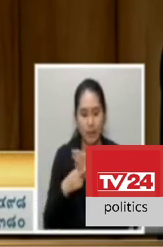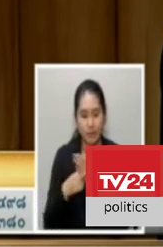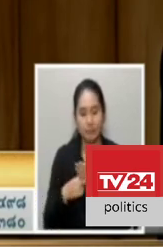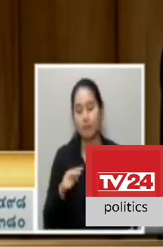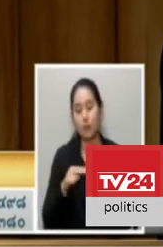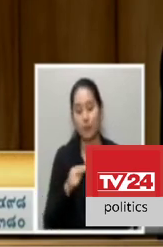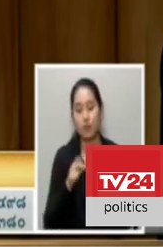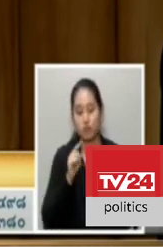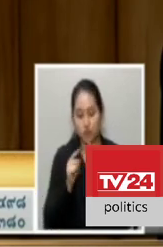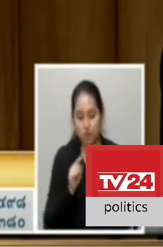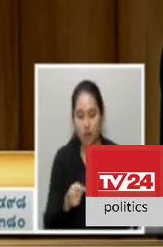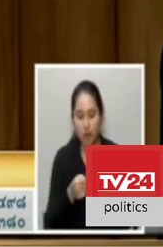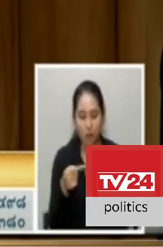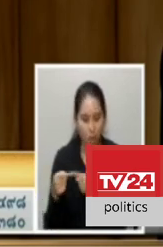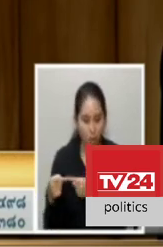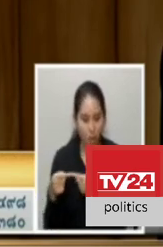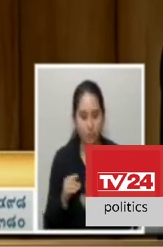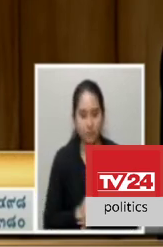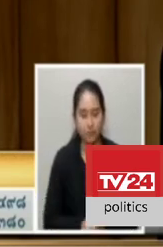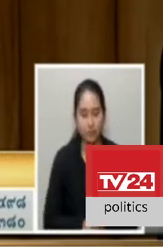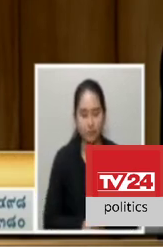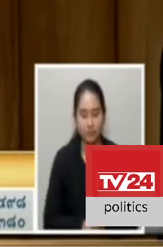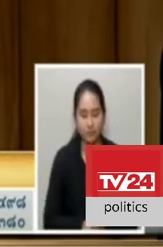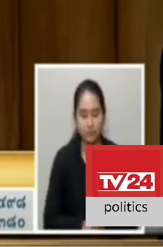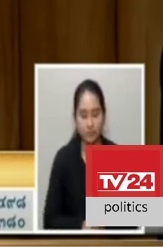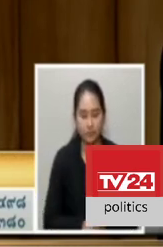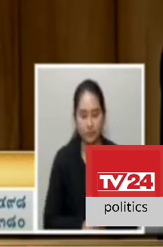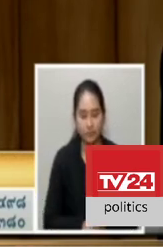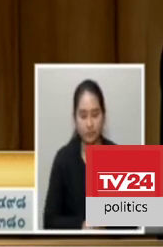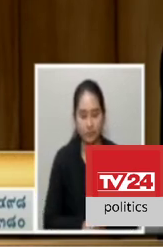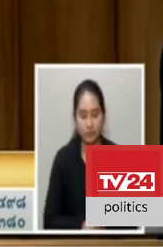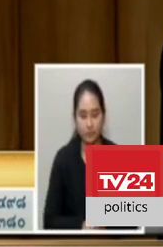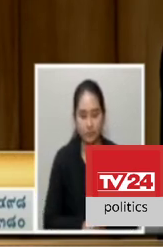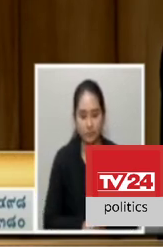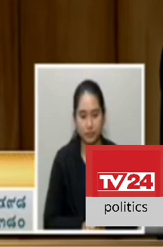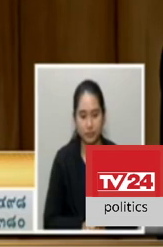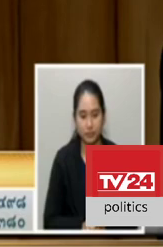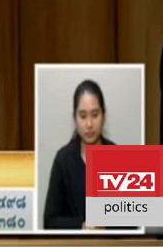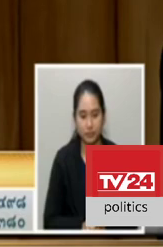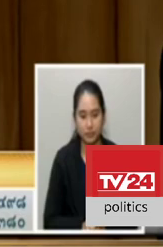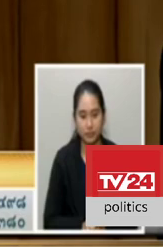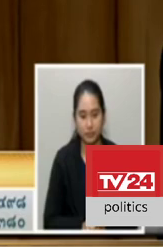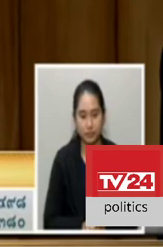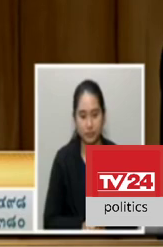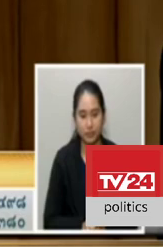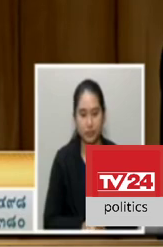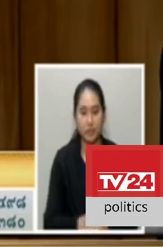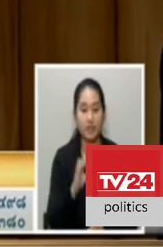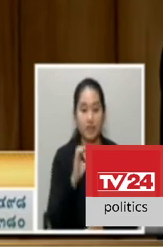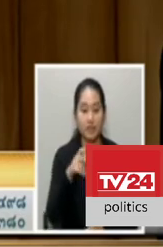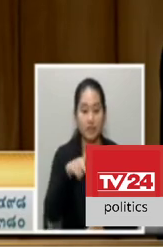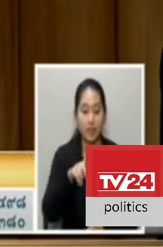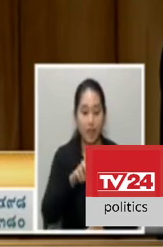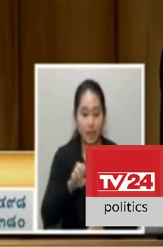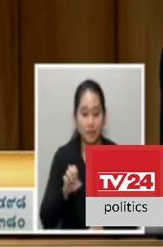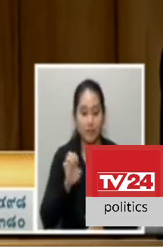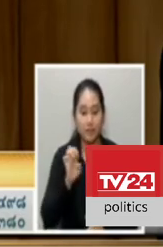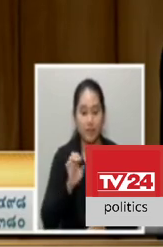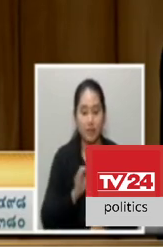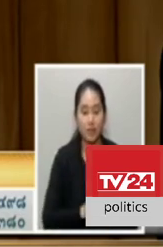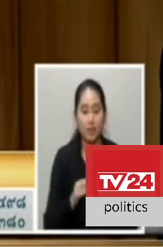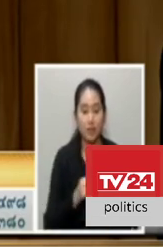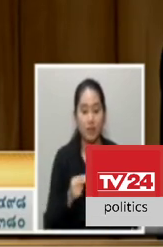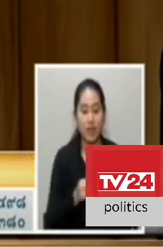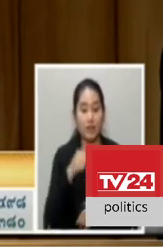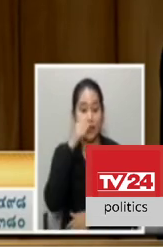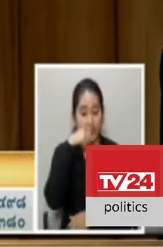ต่อสำหรับทางด้านของ CPTP เนี่ยว่าไปแล้วประเทศไทย